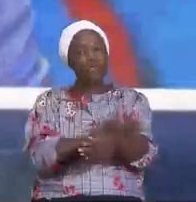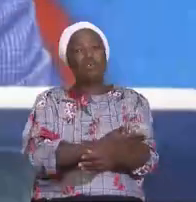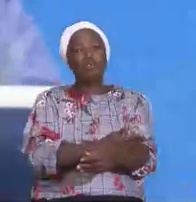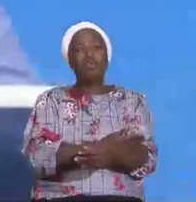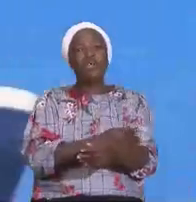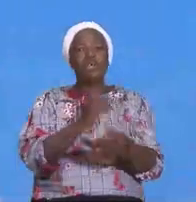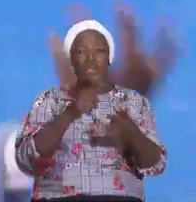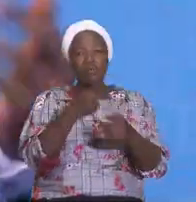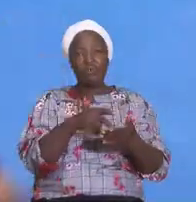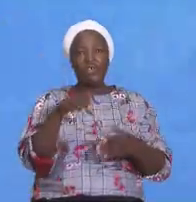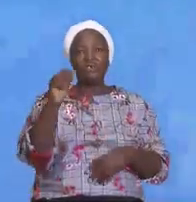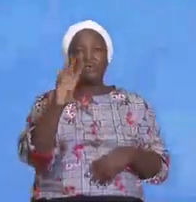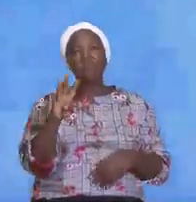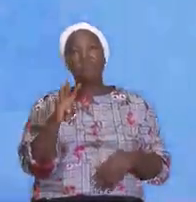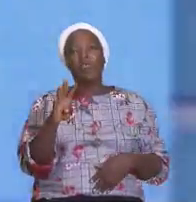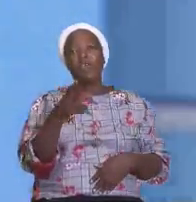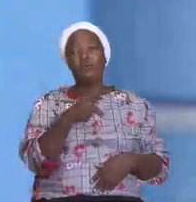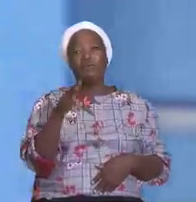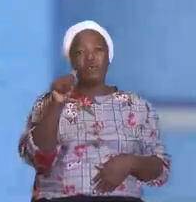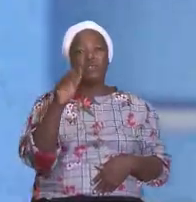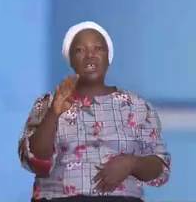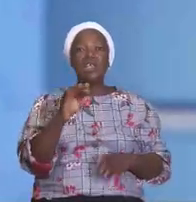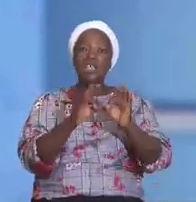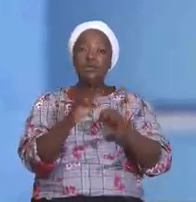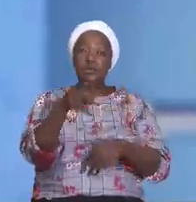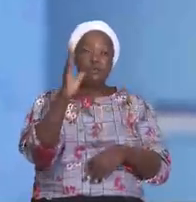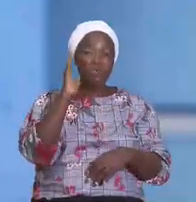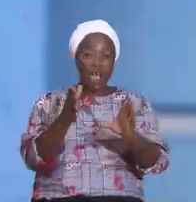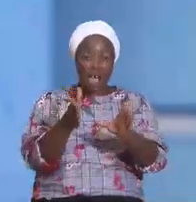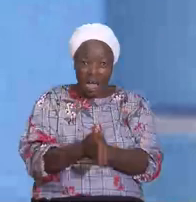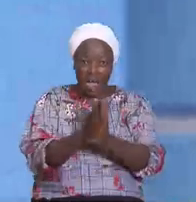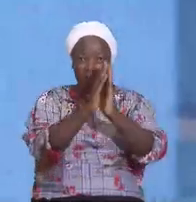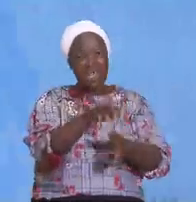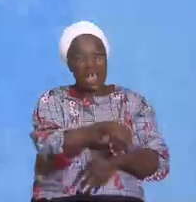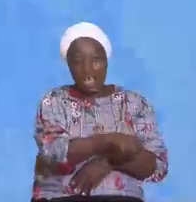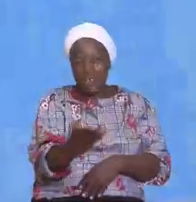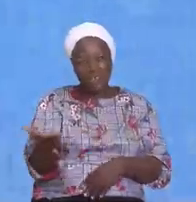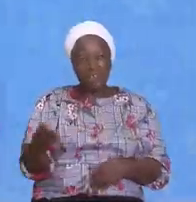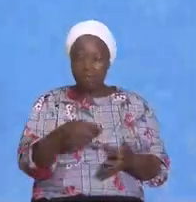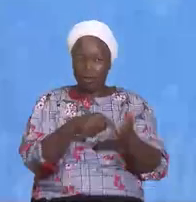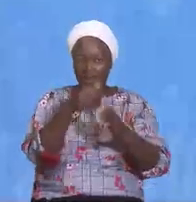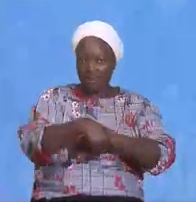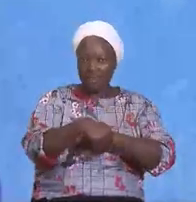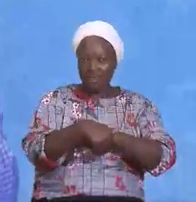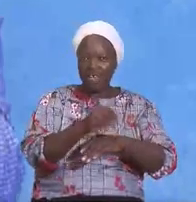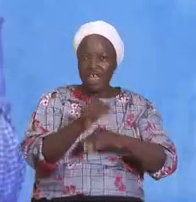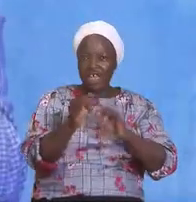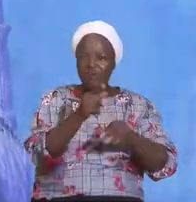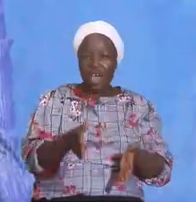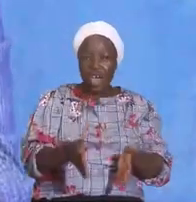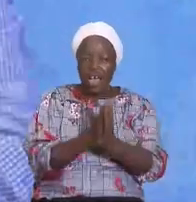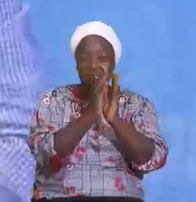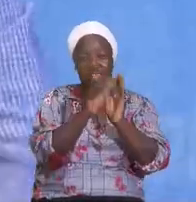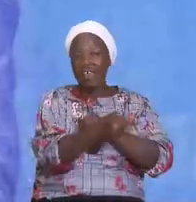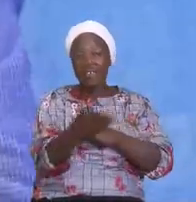que le Père soit glorifié dans le Fils. Verset 14. Si vous demandez